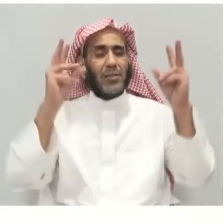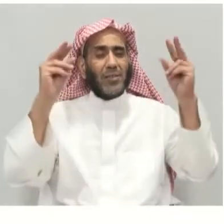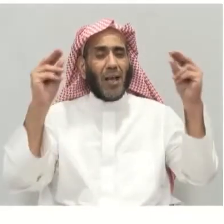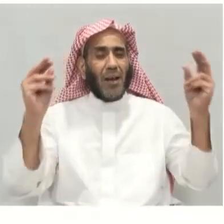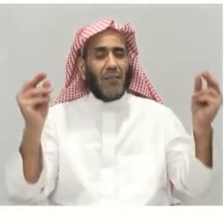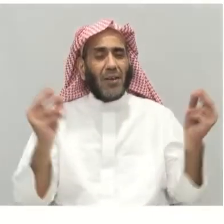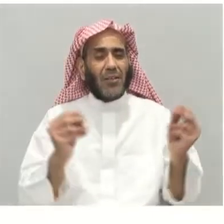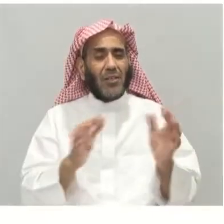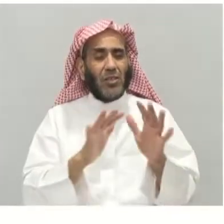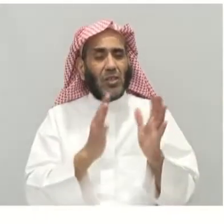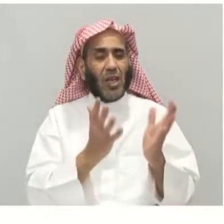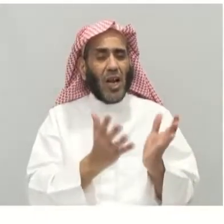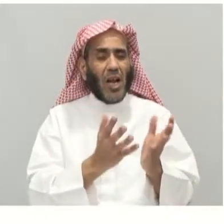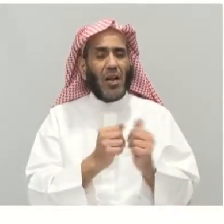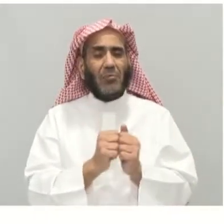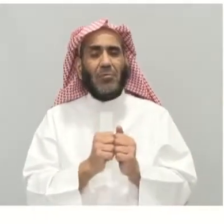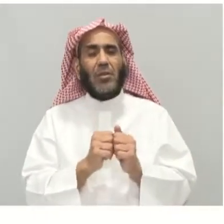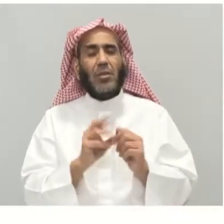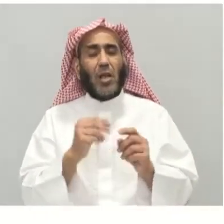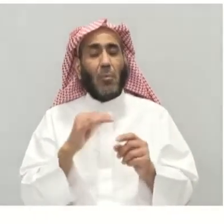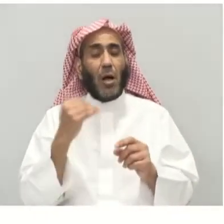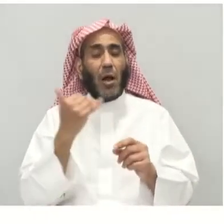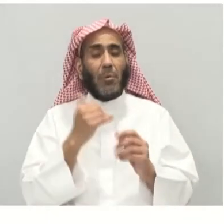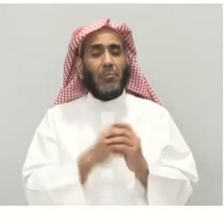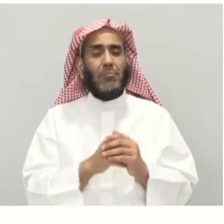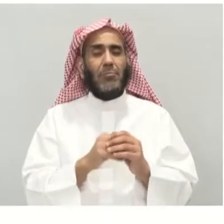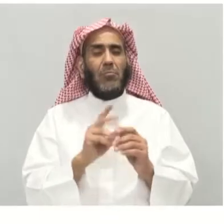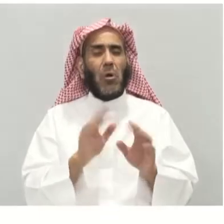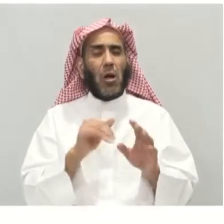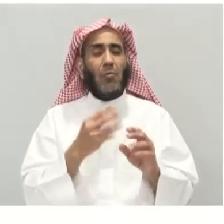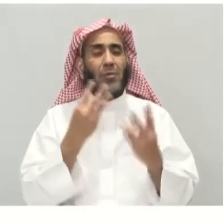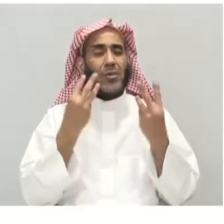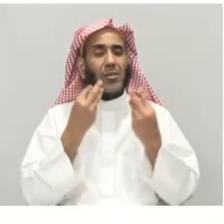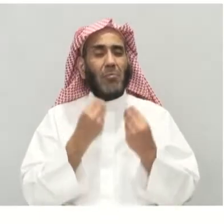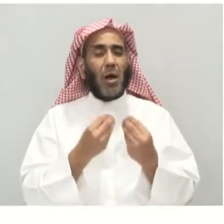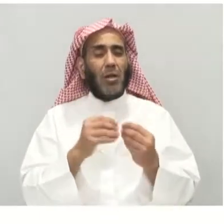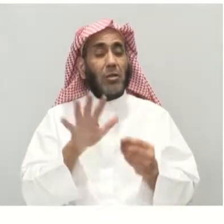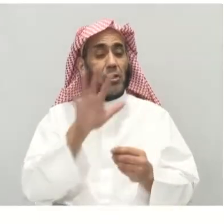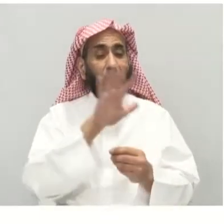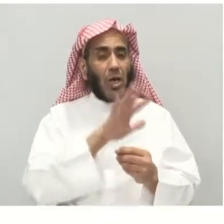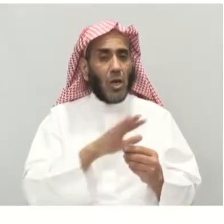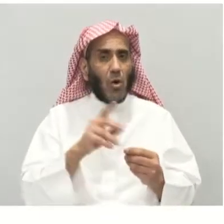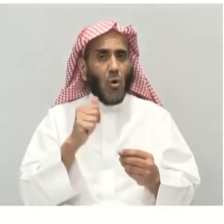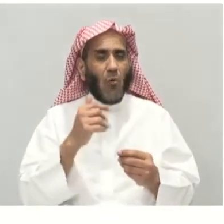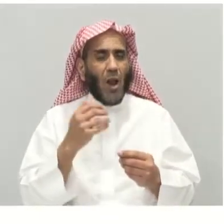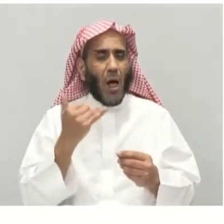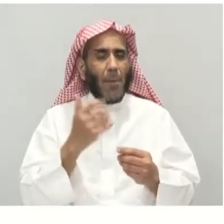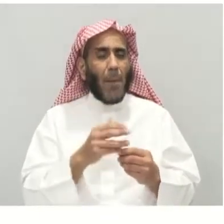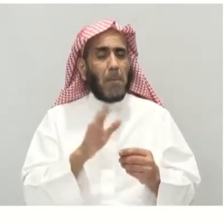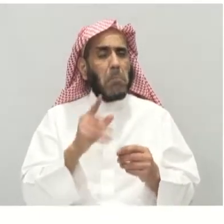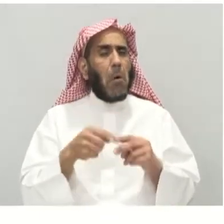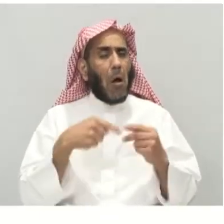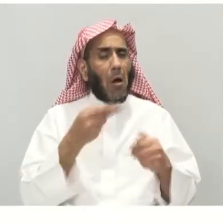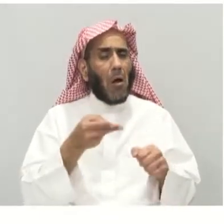شكل الخزف اذا طابع عربي ولا يقف الجمال عند جمال اشكال الحروف العربيه بل